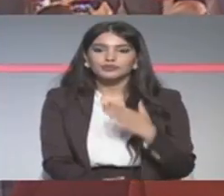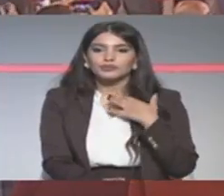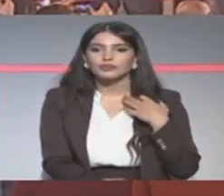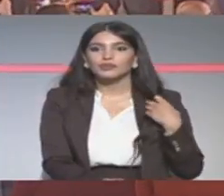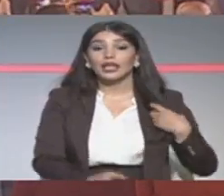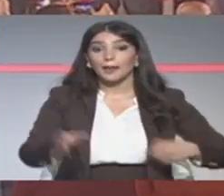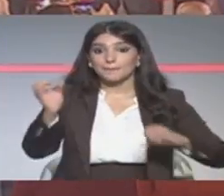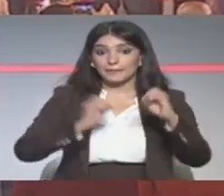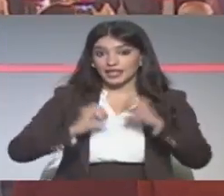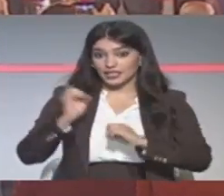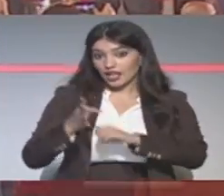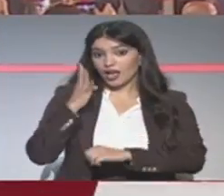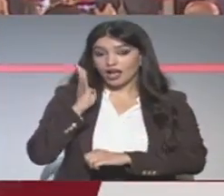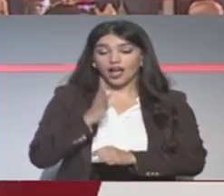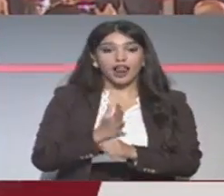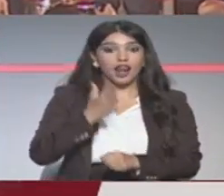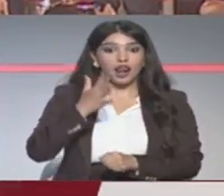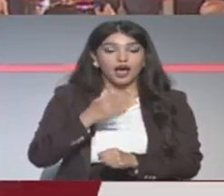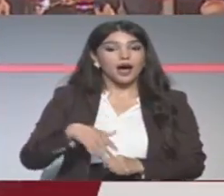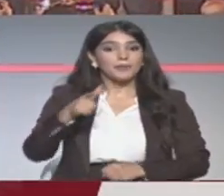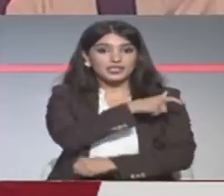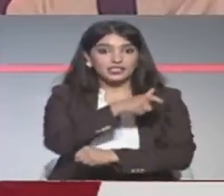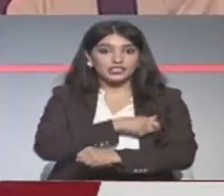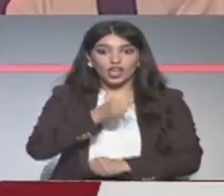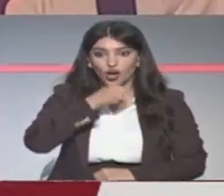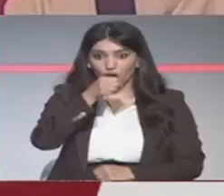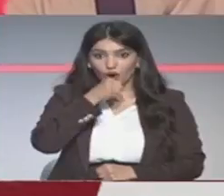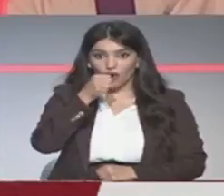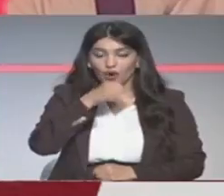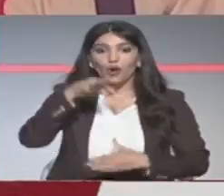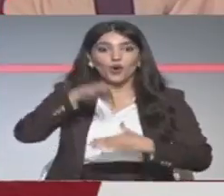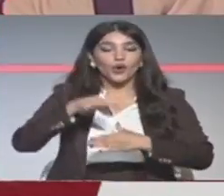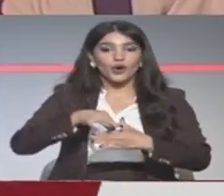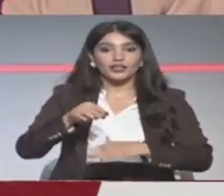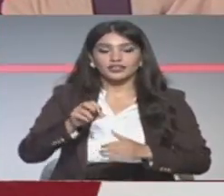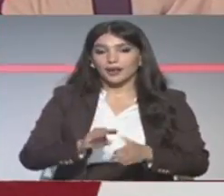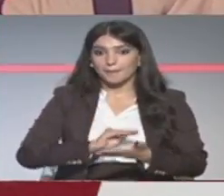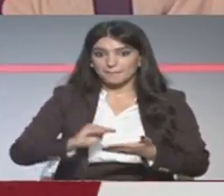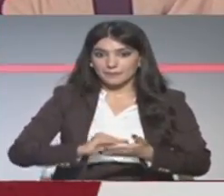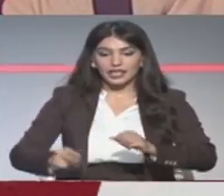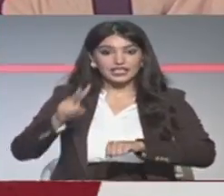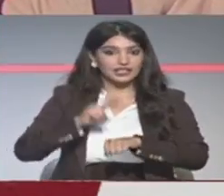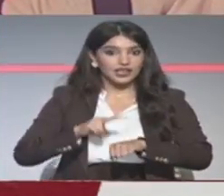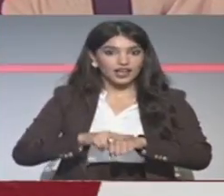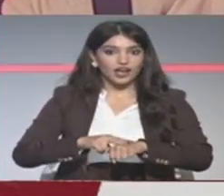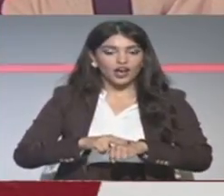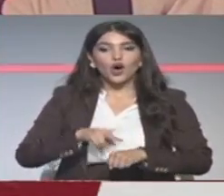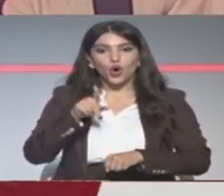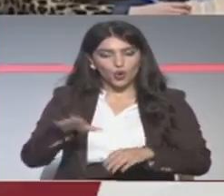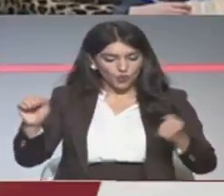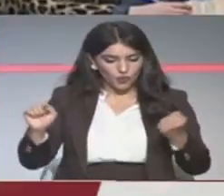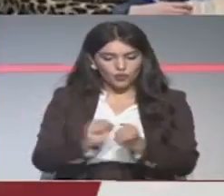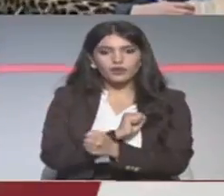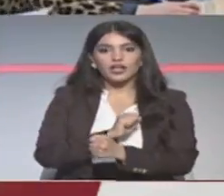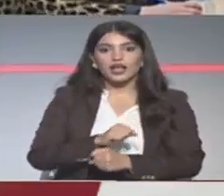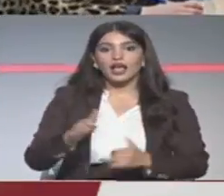بتنظيم المؤتمر الخامس للنقابة الوطنية للصحفيين التونسيين وانتخاب مكتب نقابي جديد، أسدل الستار على أشغال المكتب